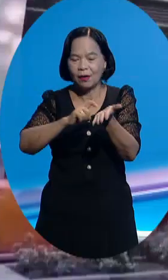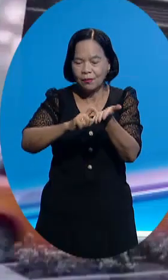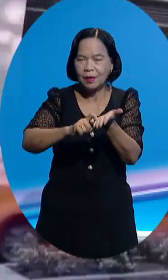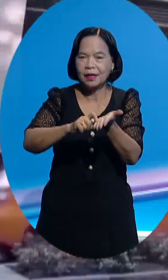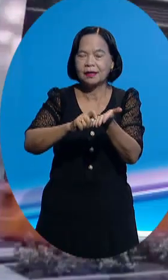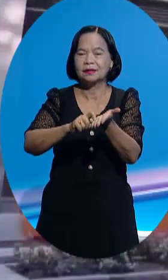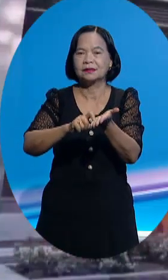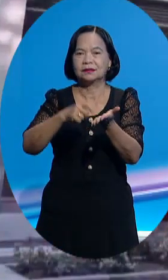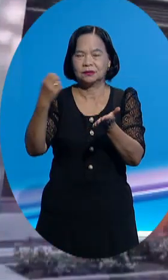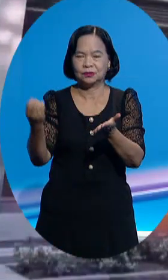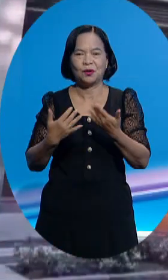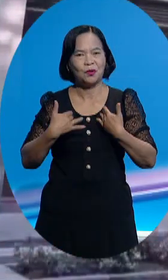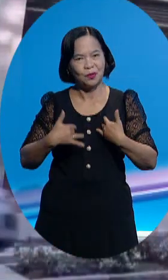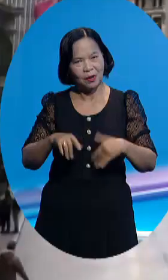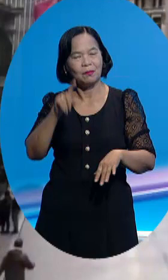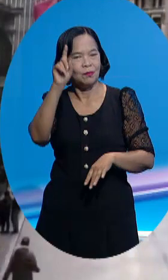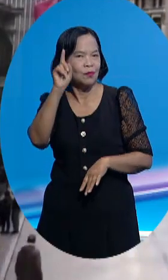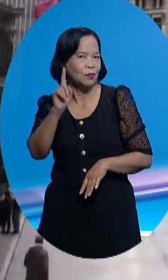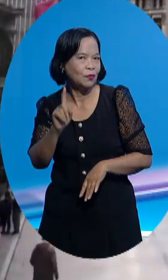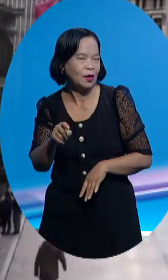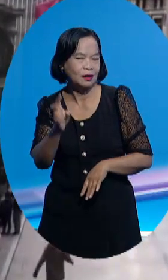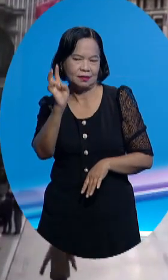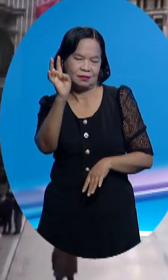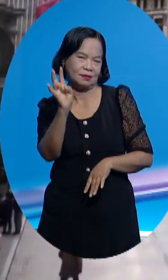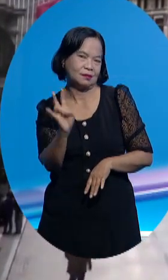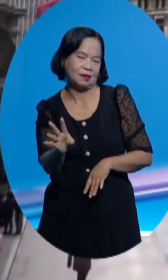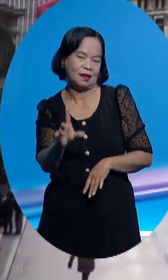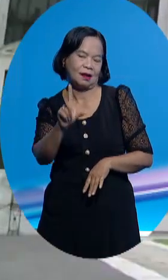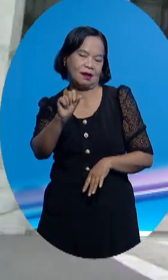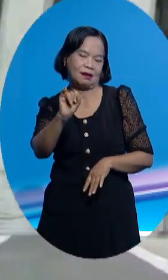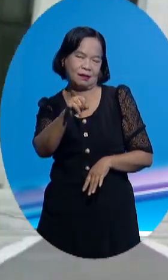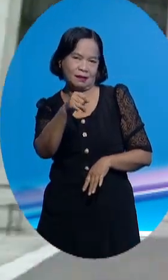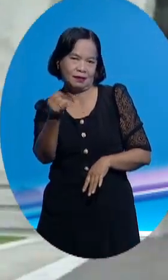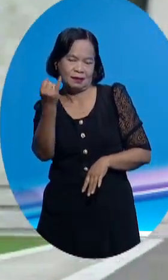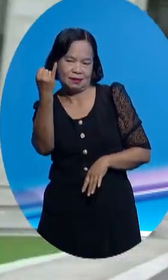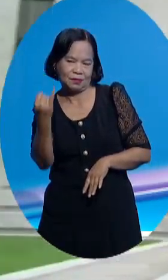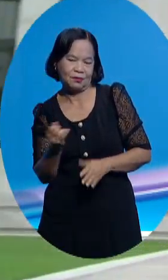cùng với các chỉ số lạm phát sắp tới, trước khi đưa ra quyết định về lãi suất tiếp theo vào cuối tháng 9.